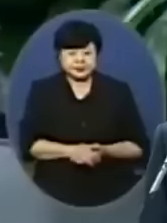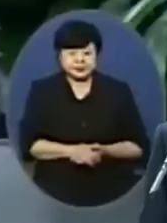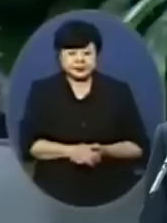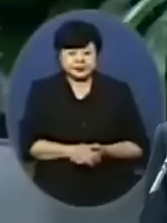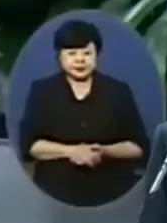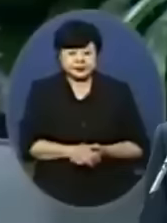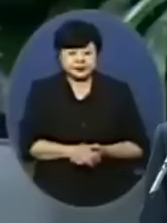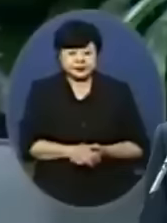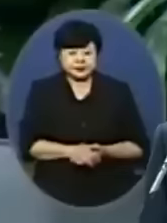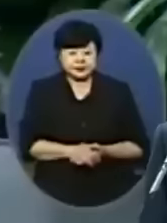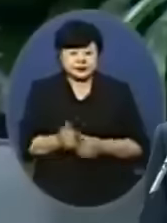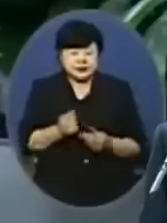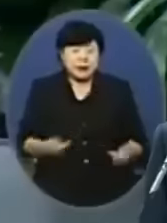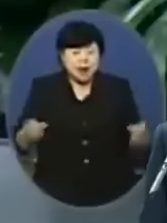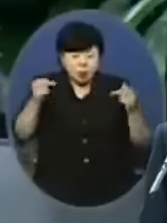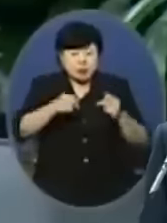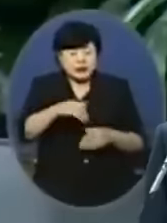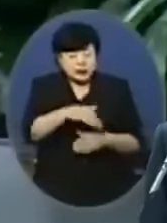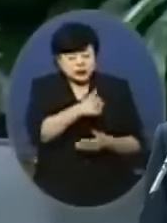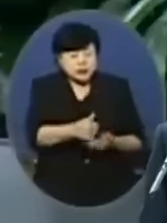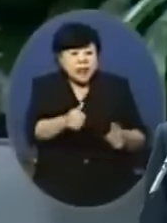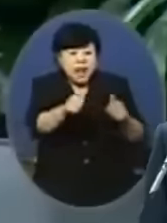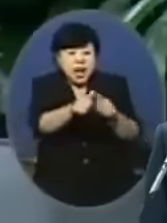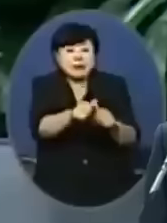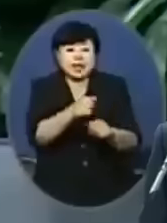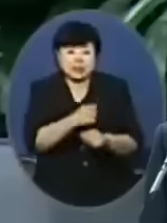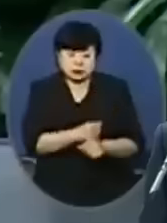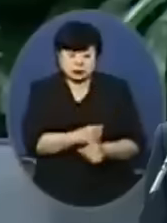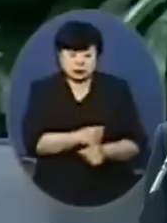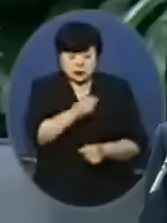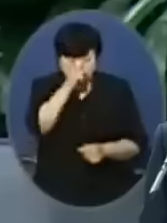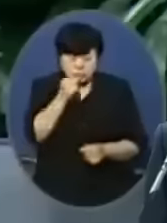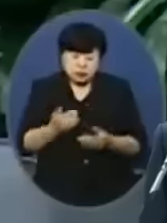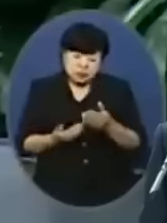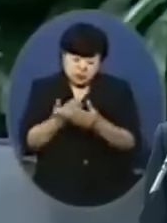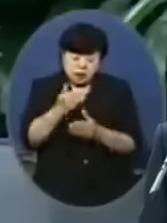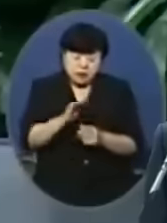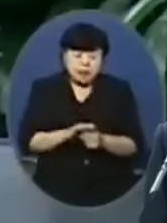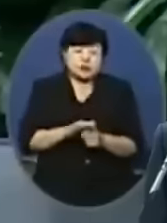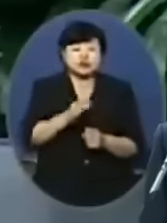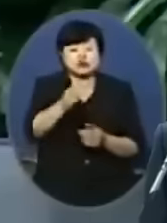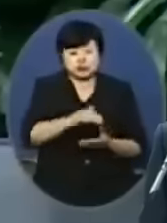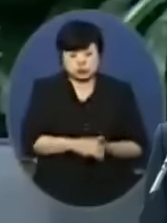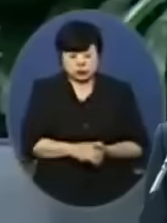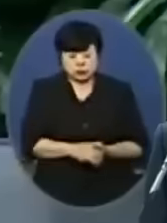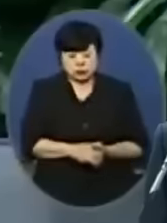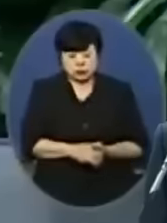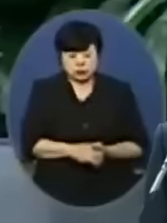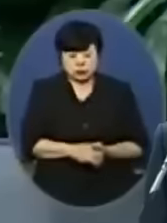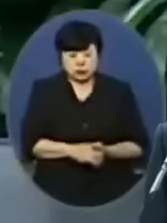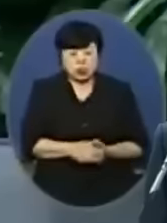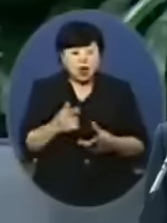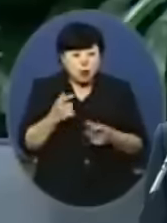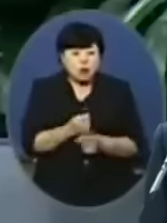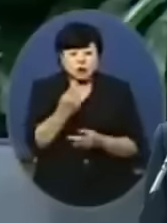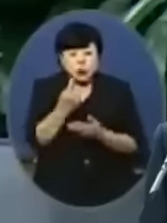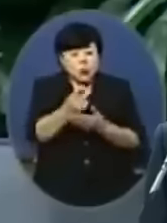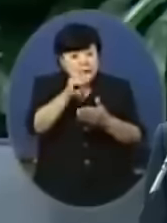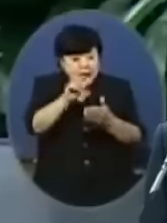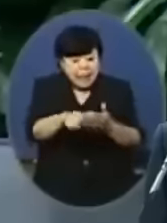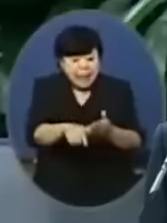음심한 골짜기로 다닐 때도 여러분 주님이 같이 계셔서 좋은 일이 일어나게 만들어주신 것 한 가지로, 원수가